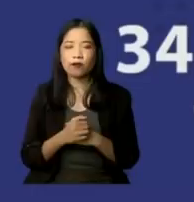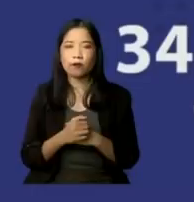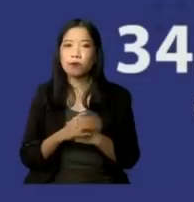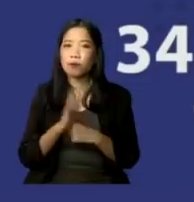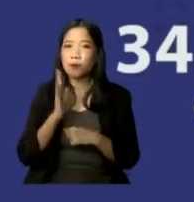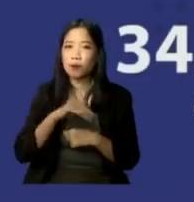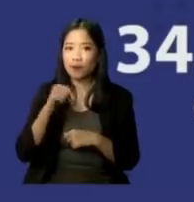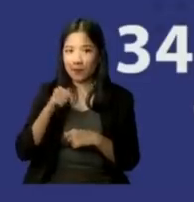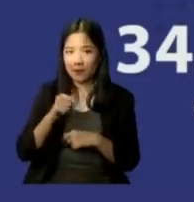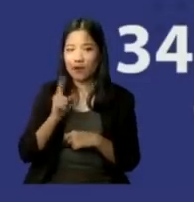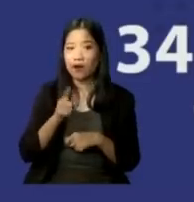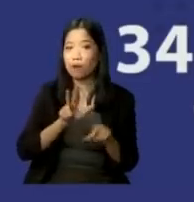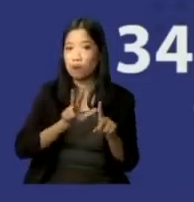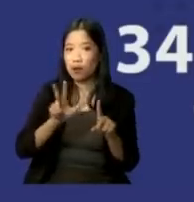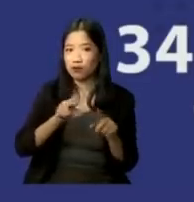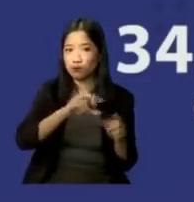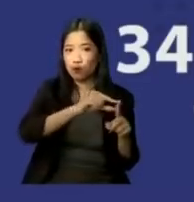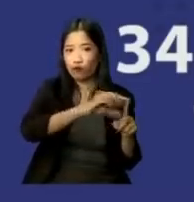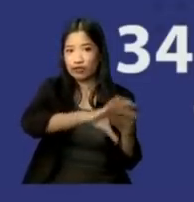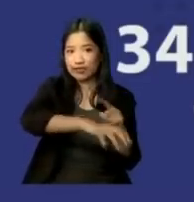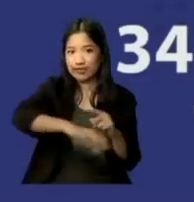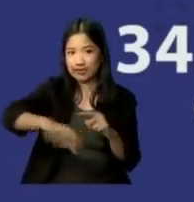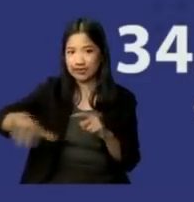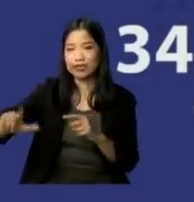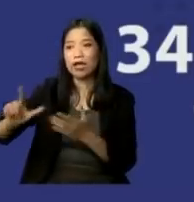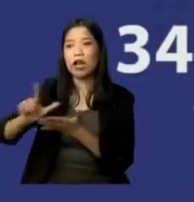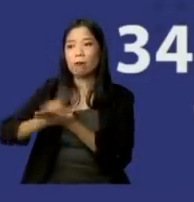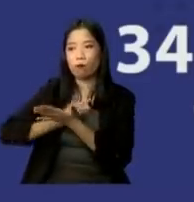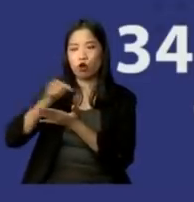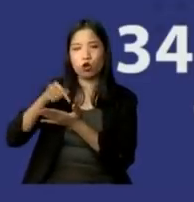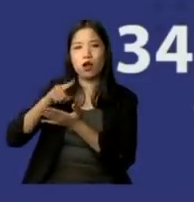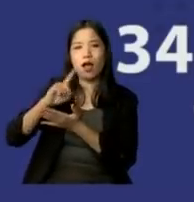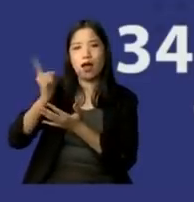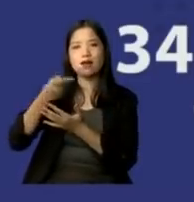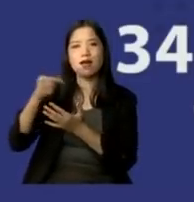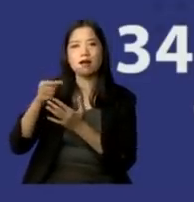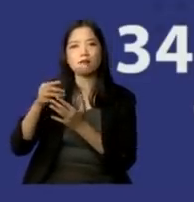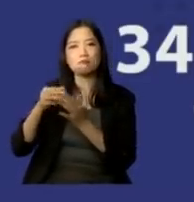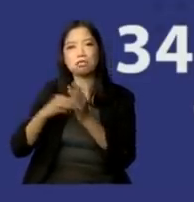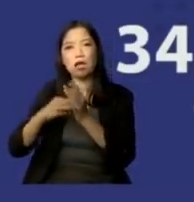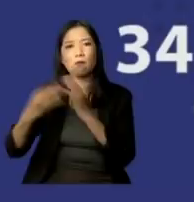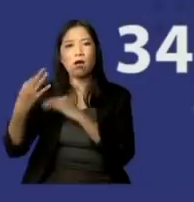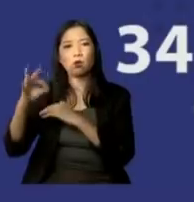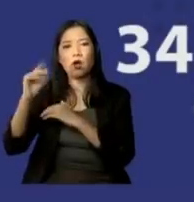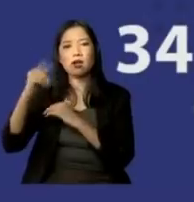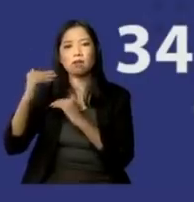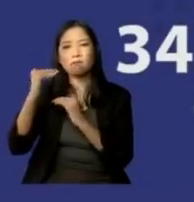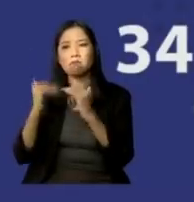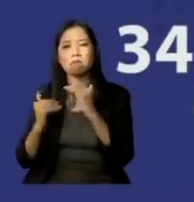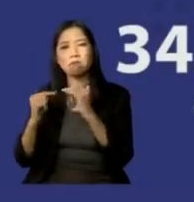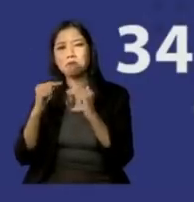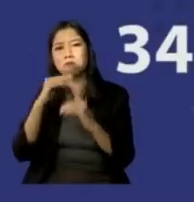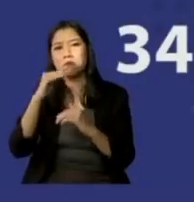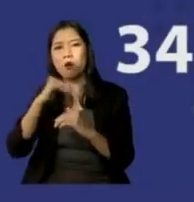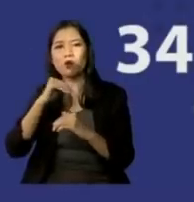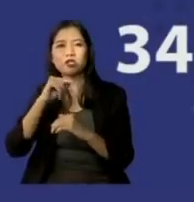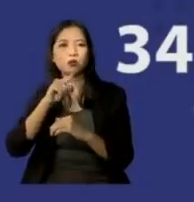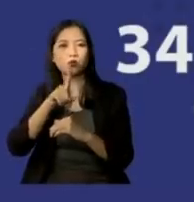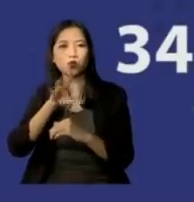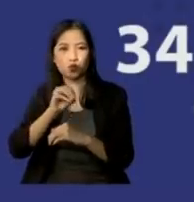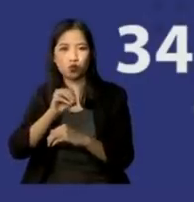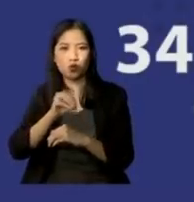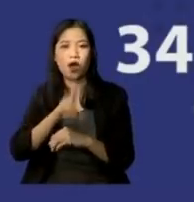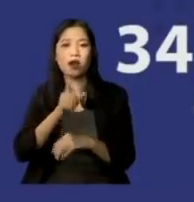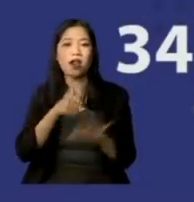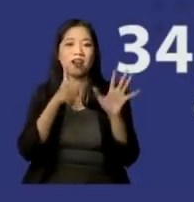hari ini 18 provinsi melaporkan kasus baru dibawah 10.000 Hai dan enam provinsi tanpa ada kasus baru